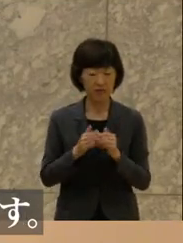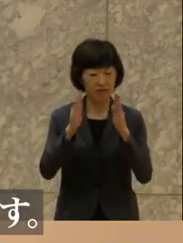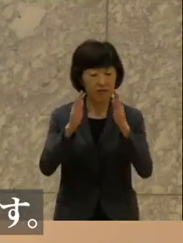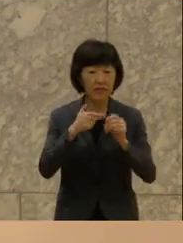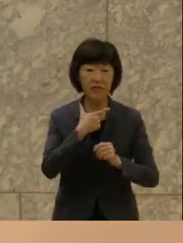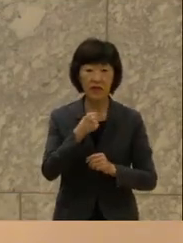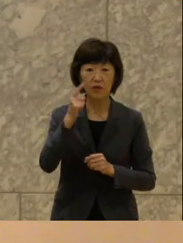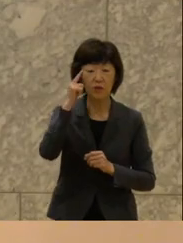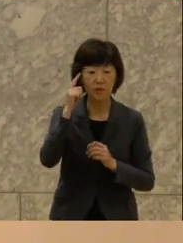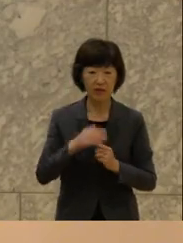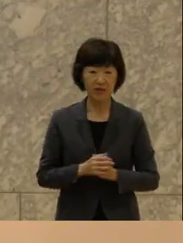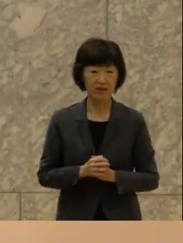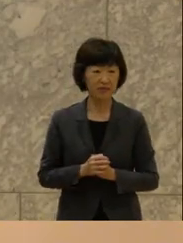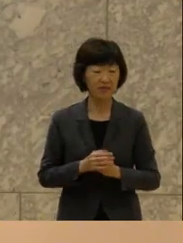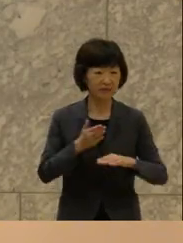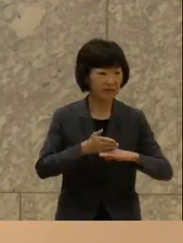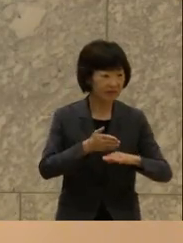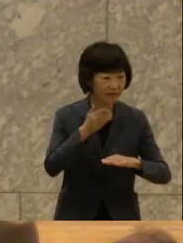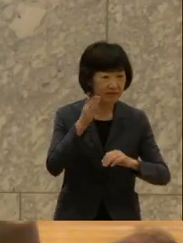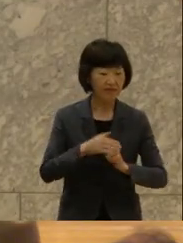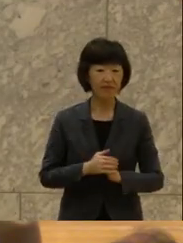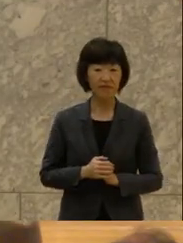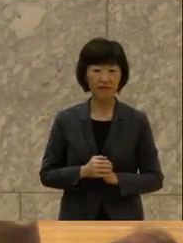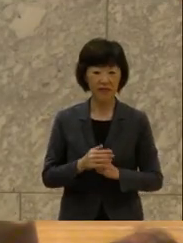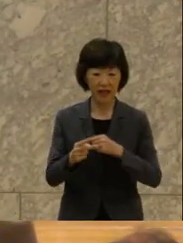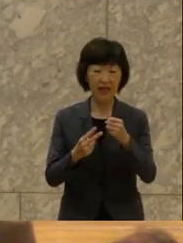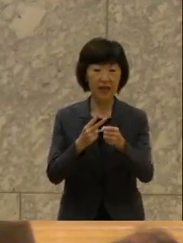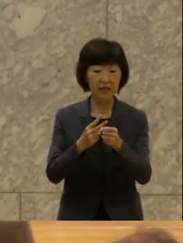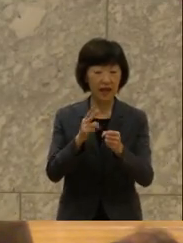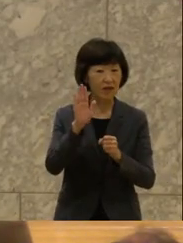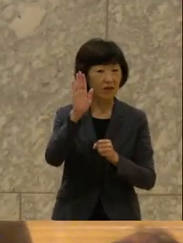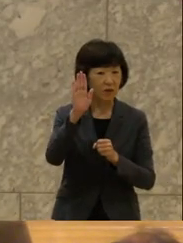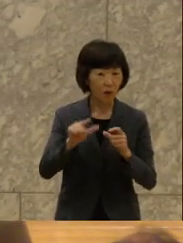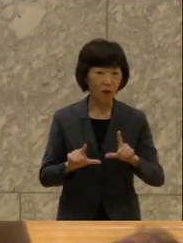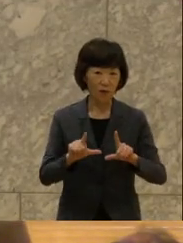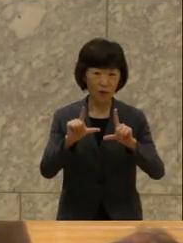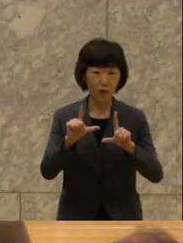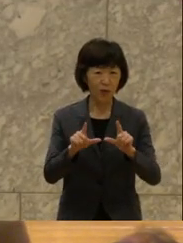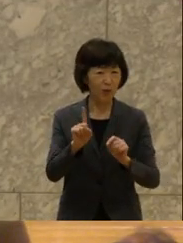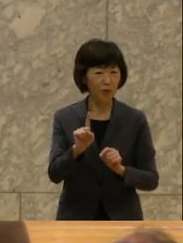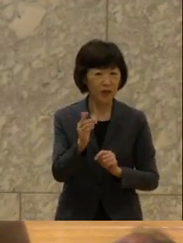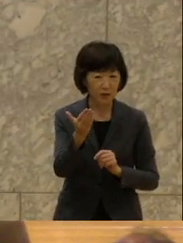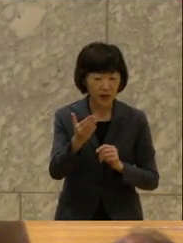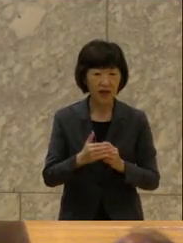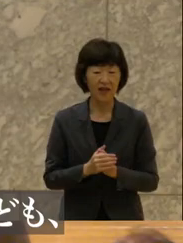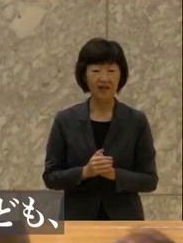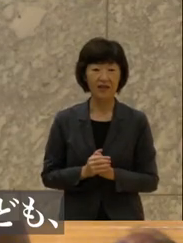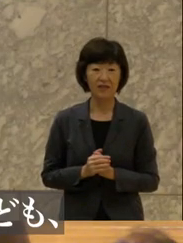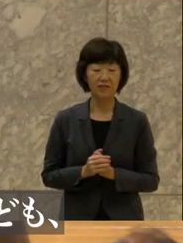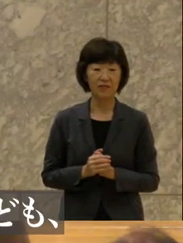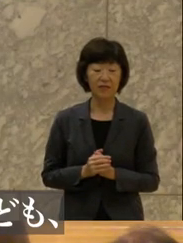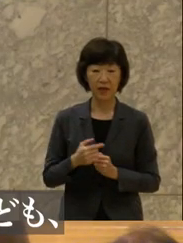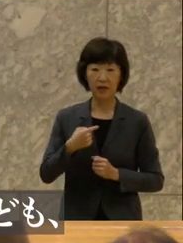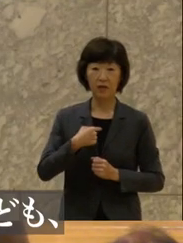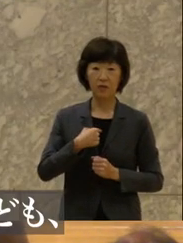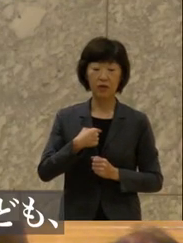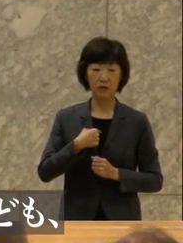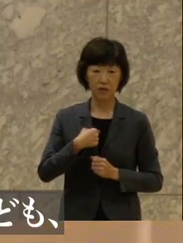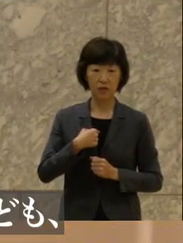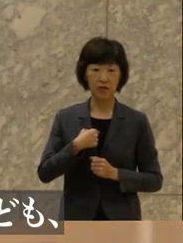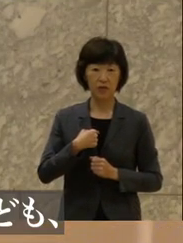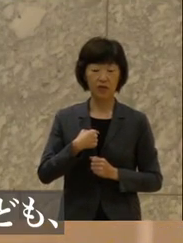で頑張りますはいありがとうございます2年後東京田中選手いかがですか私も